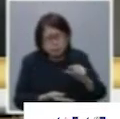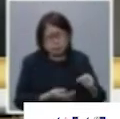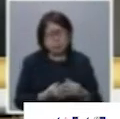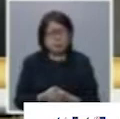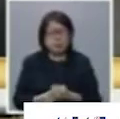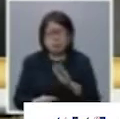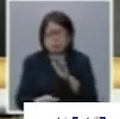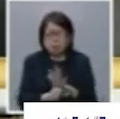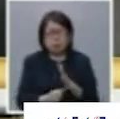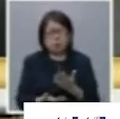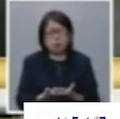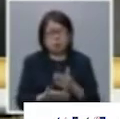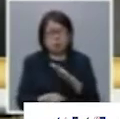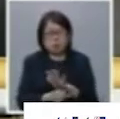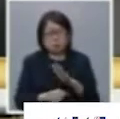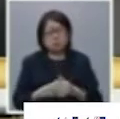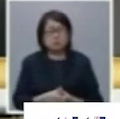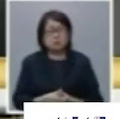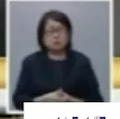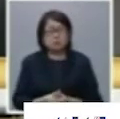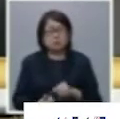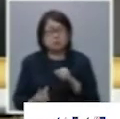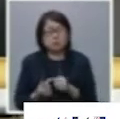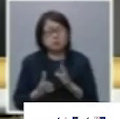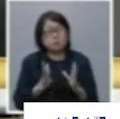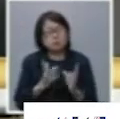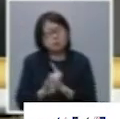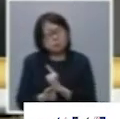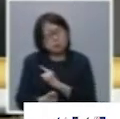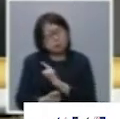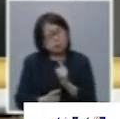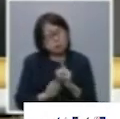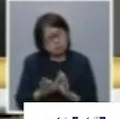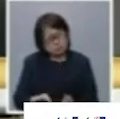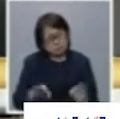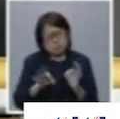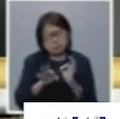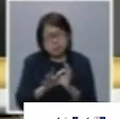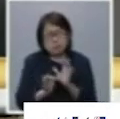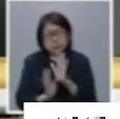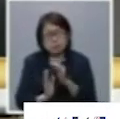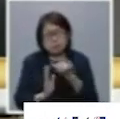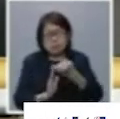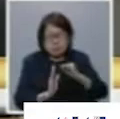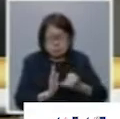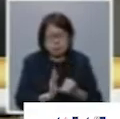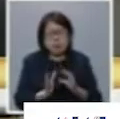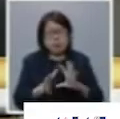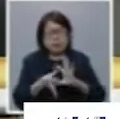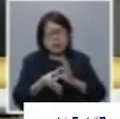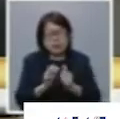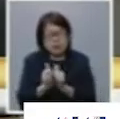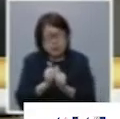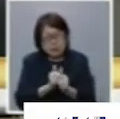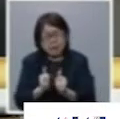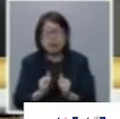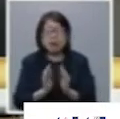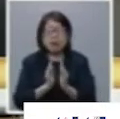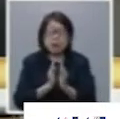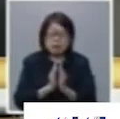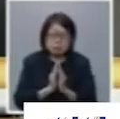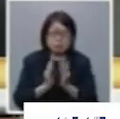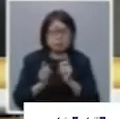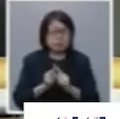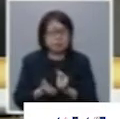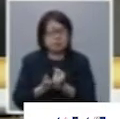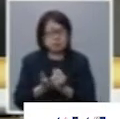ำหรับงานประเพณีงานกีฬานะครับงานบุญงานกุศลต่างๆที่จะสนับสนุนในท้